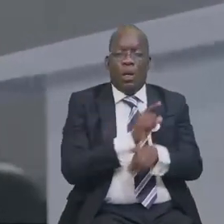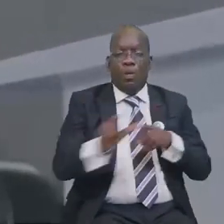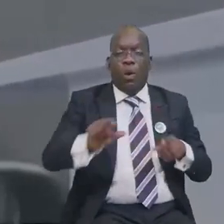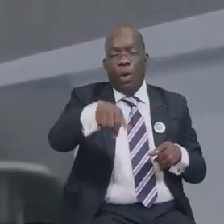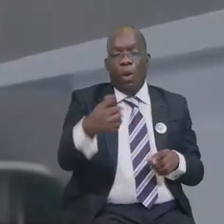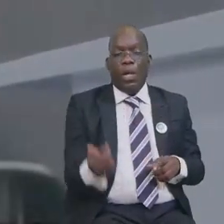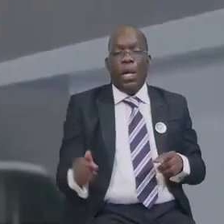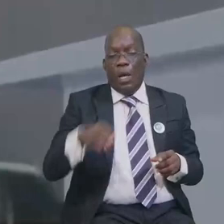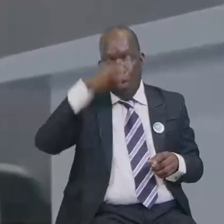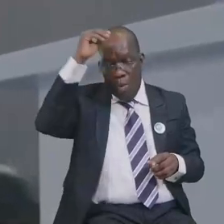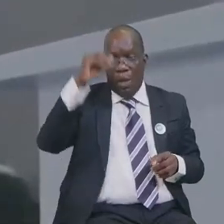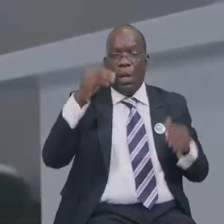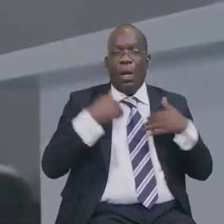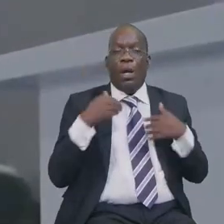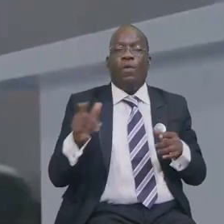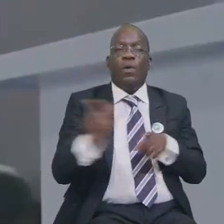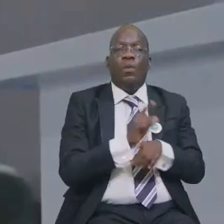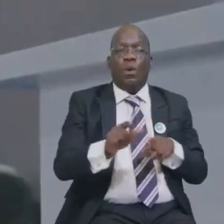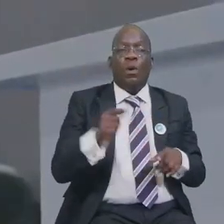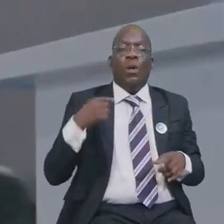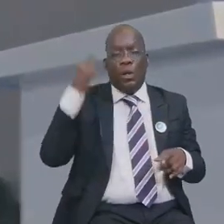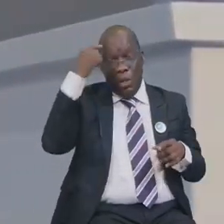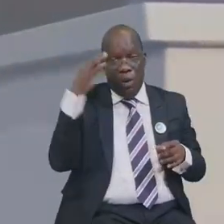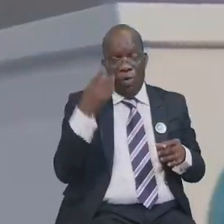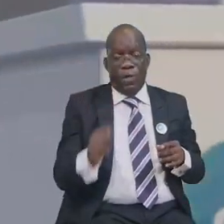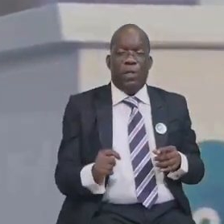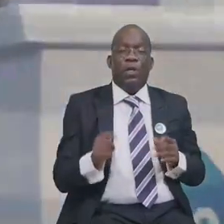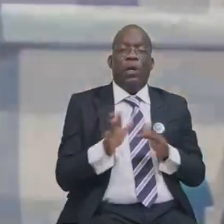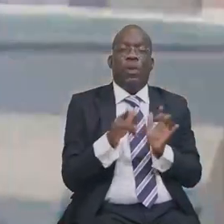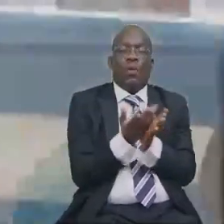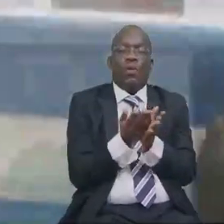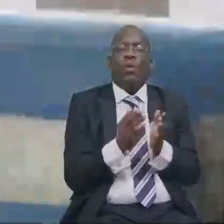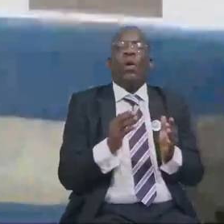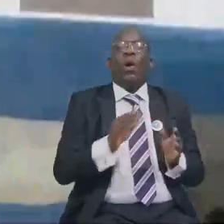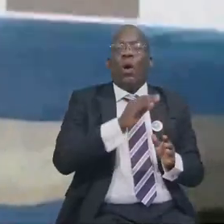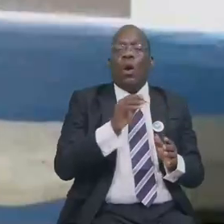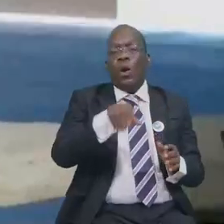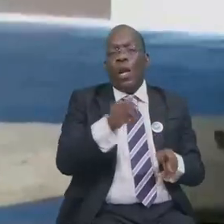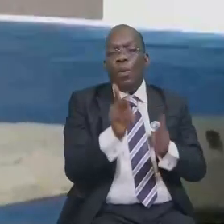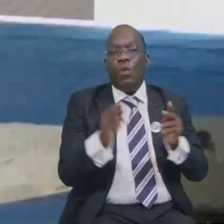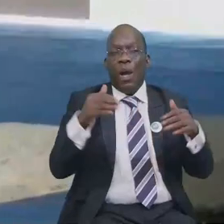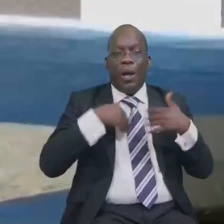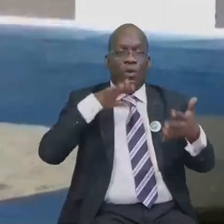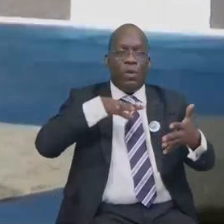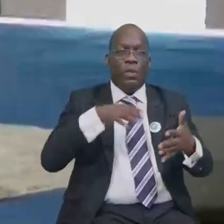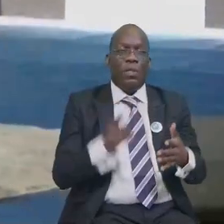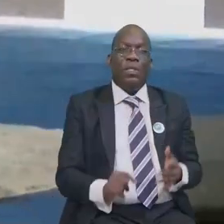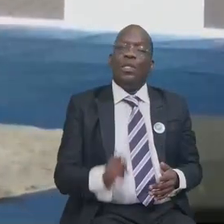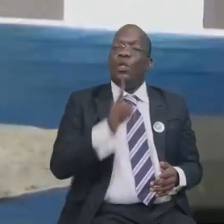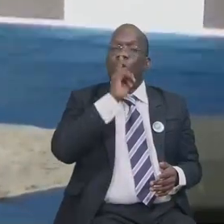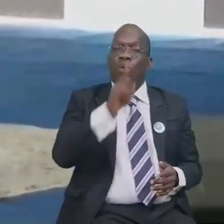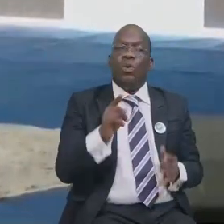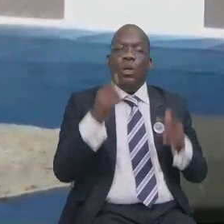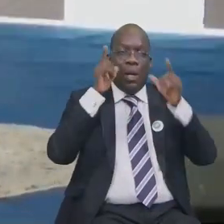D'autres ont travaillé. Pensez à la Bible que nous avons dans nos mains. D'autres ont déjà étudié la langue originale.